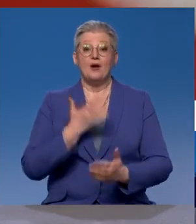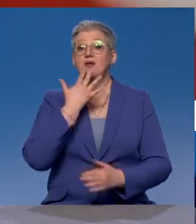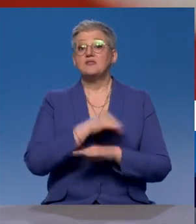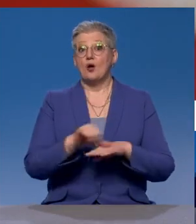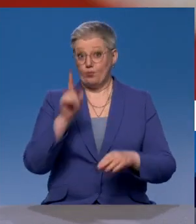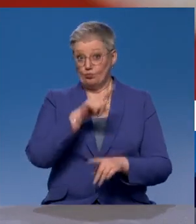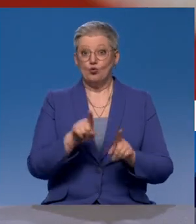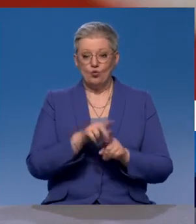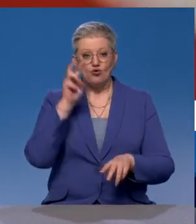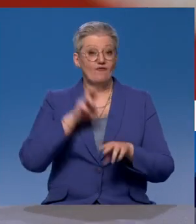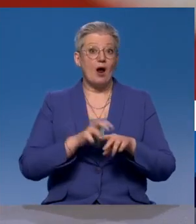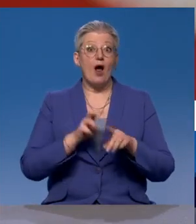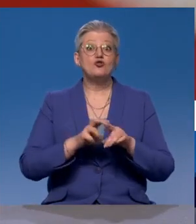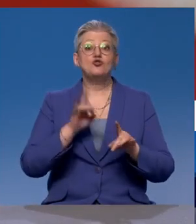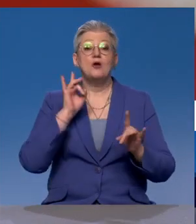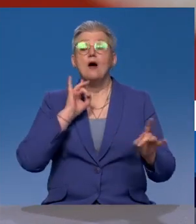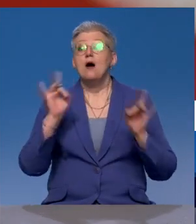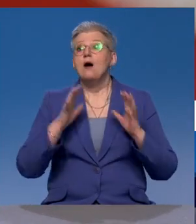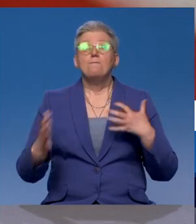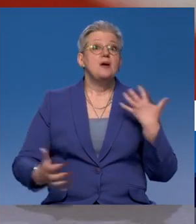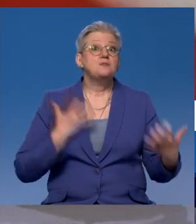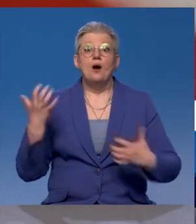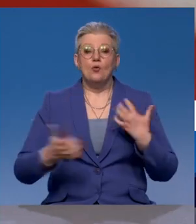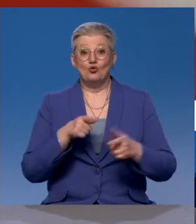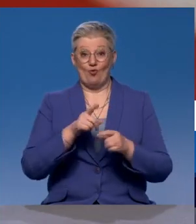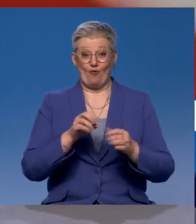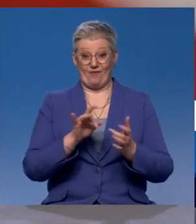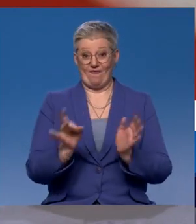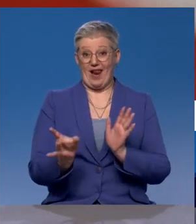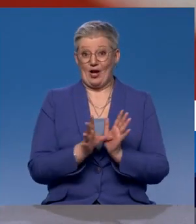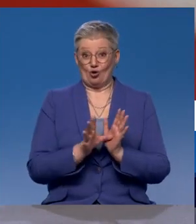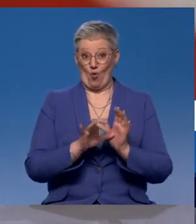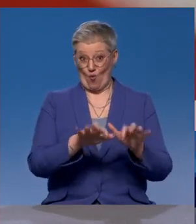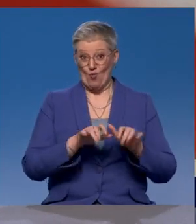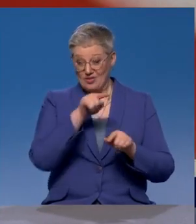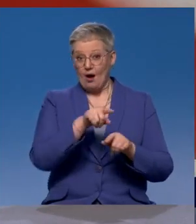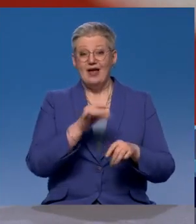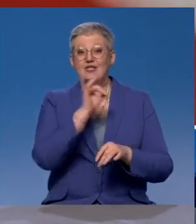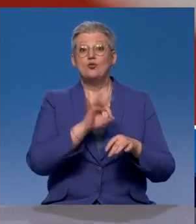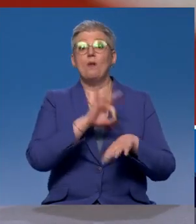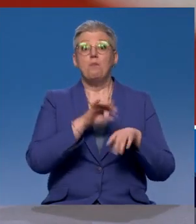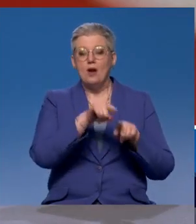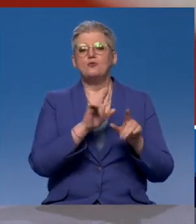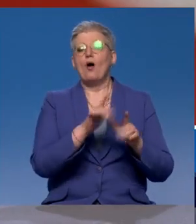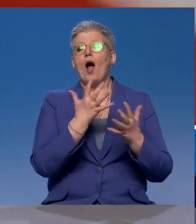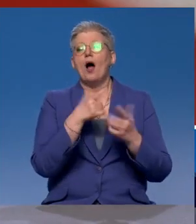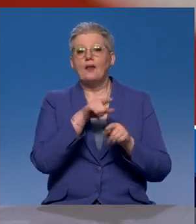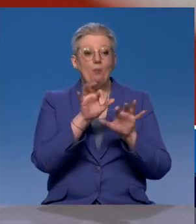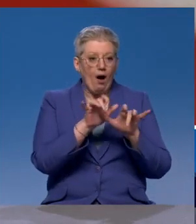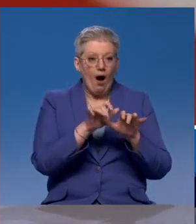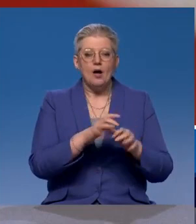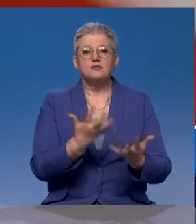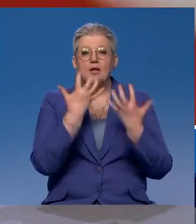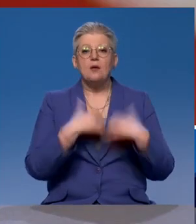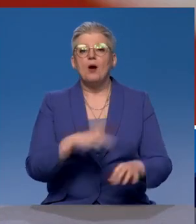врачи бьют тревогу, что все эти электронные истории болезни, они только отнимают огромное количество времени, и особенно время